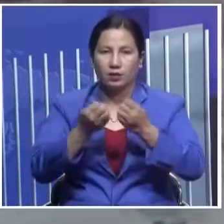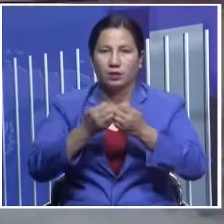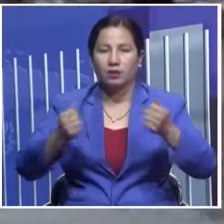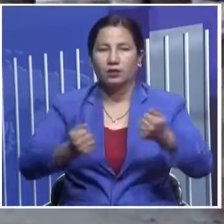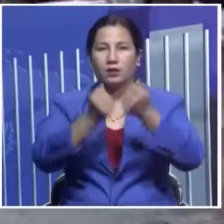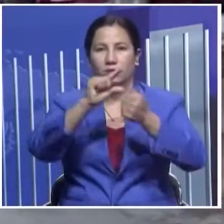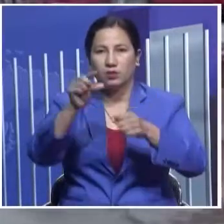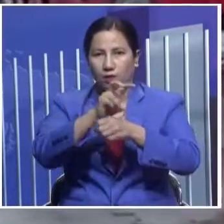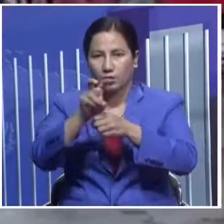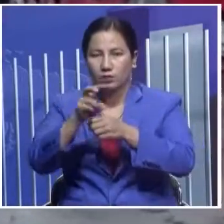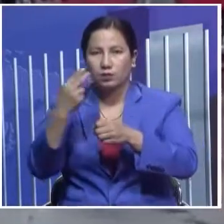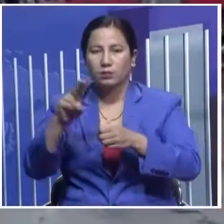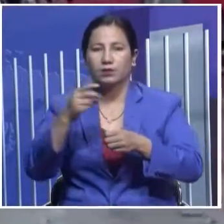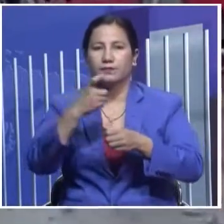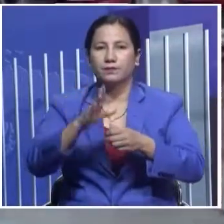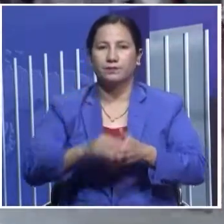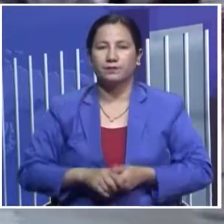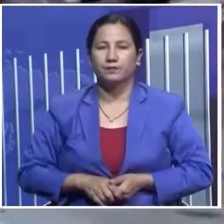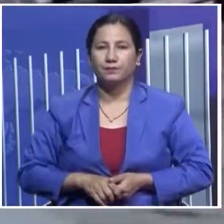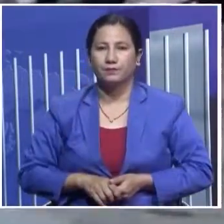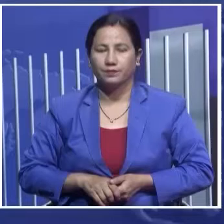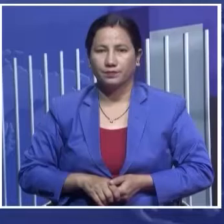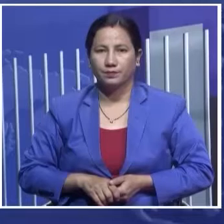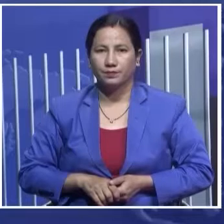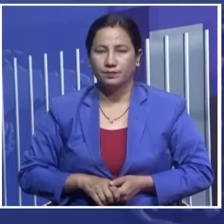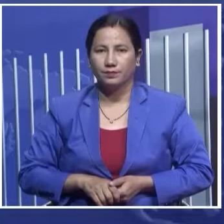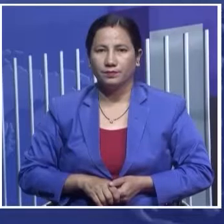घटनाबारे अनुसन्धान भइरहेको जनाएको छ।